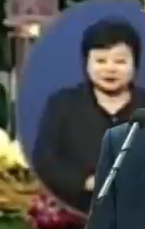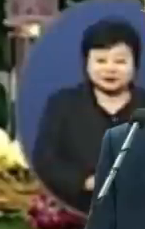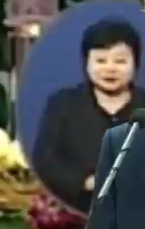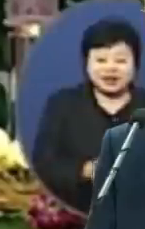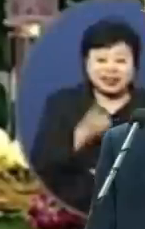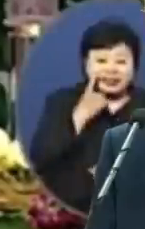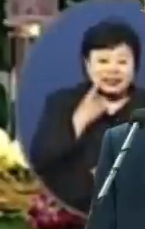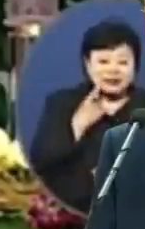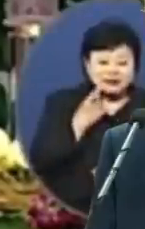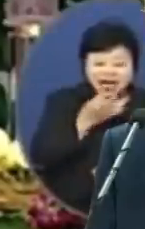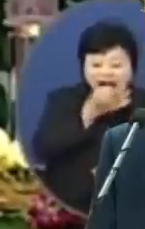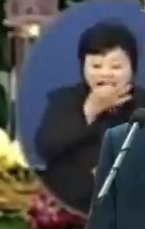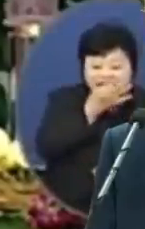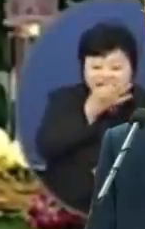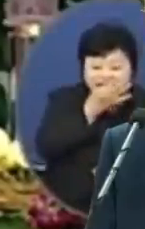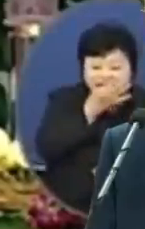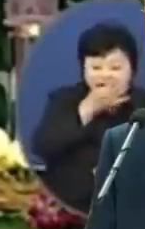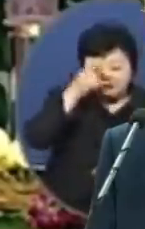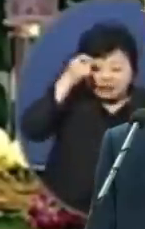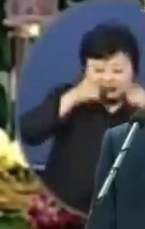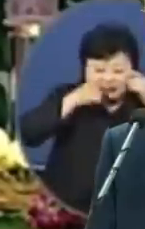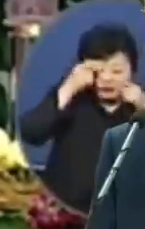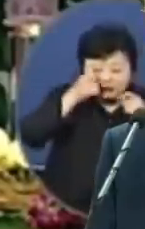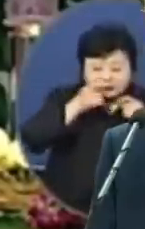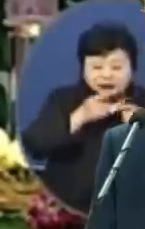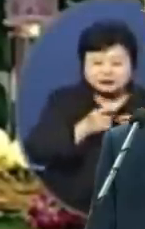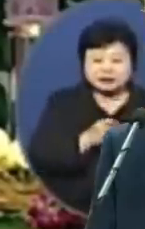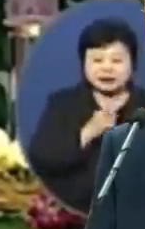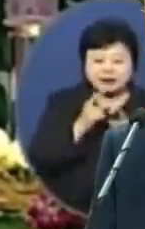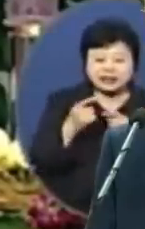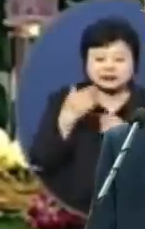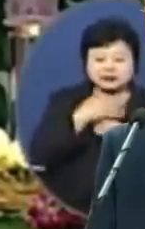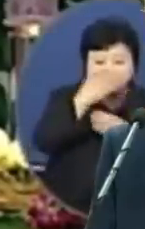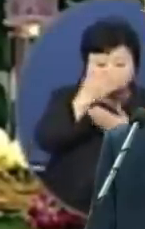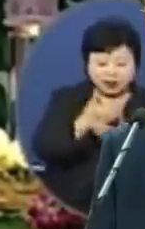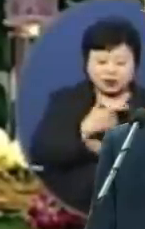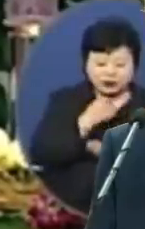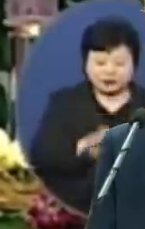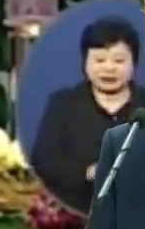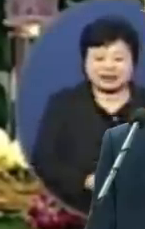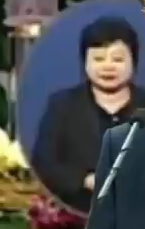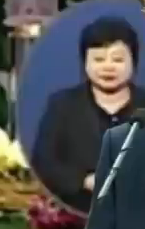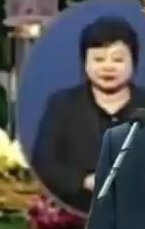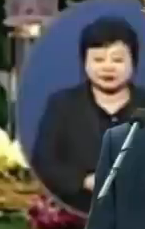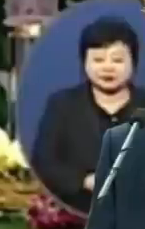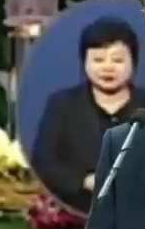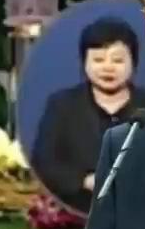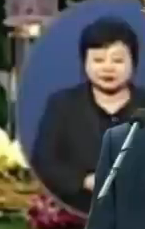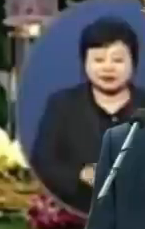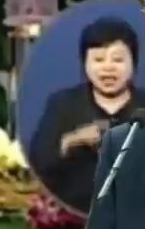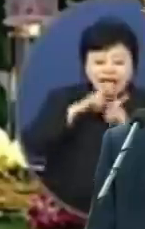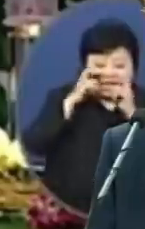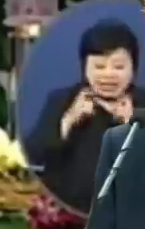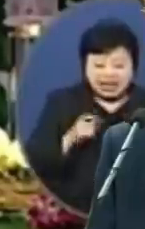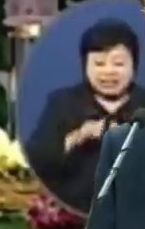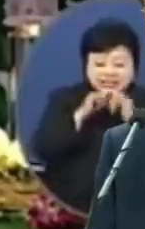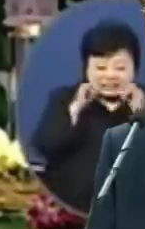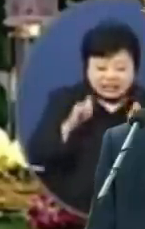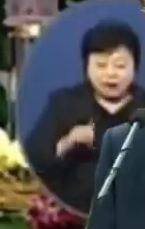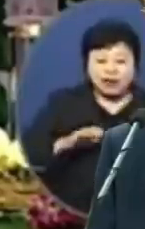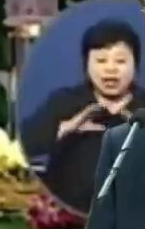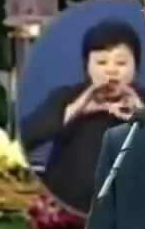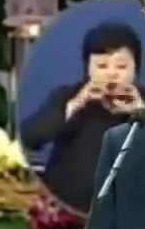탐심과 욕심의 비극이란 제목으로 오늘 말씀을 나누고자 합니다. 개인과 사회 및